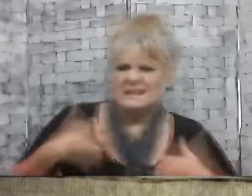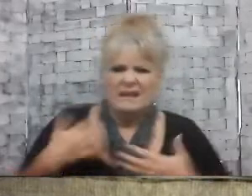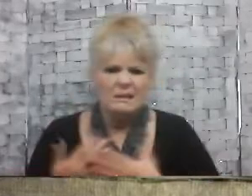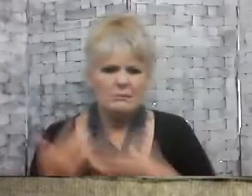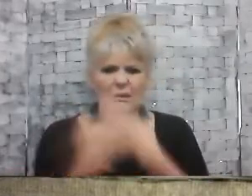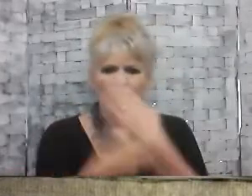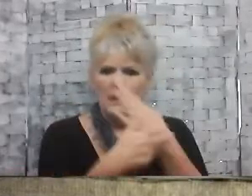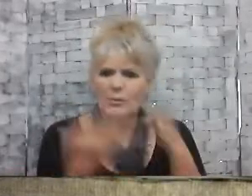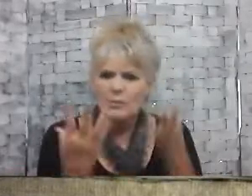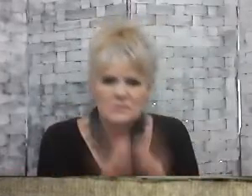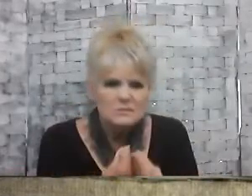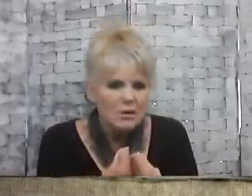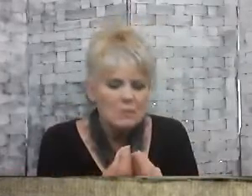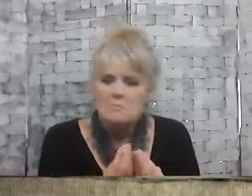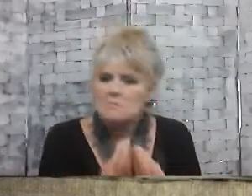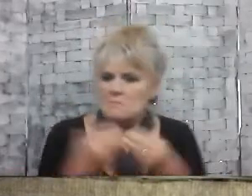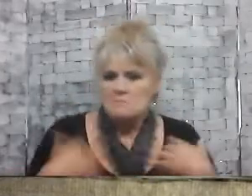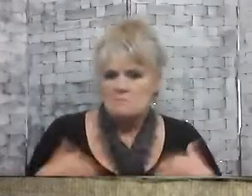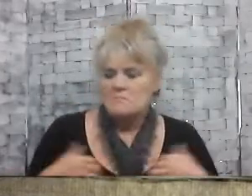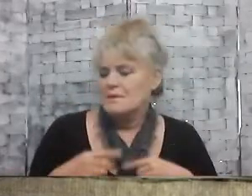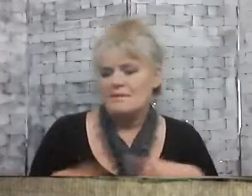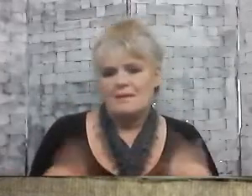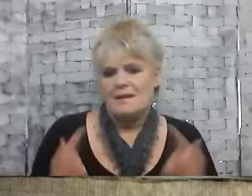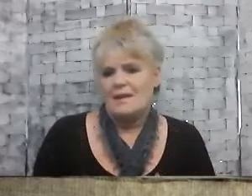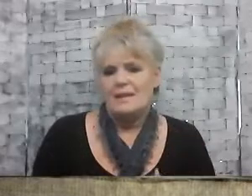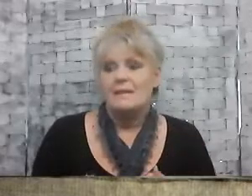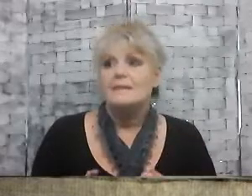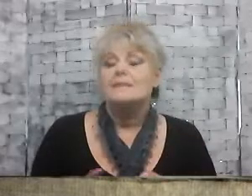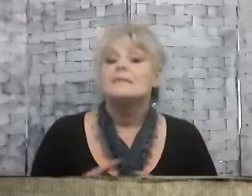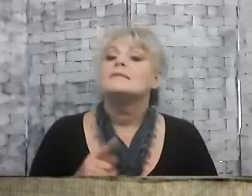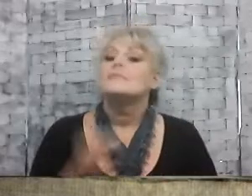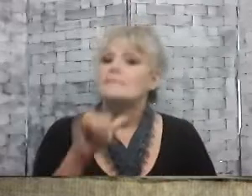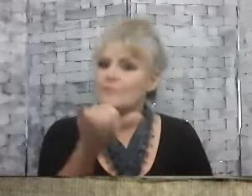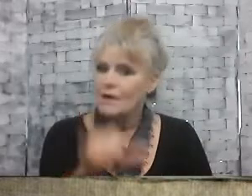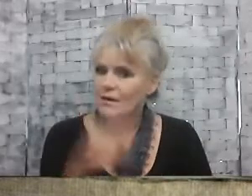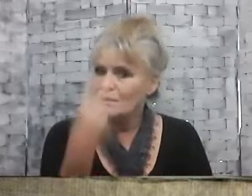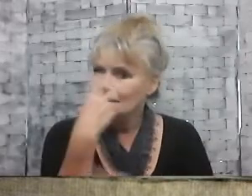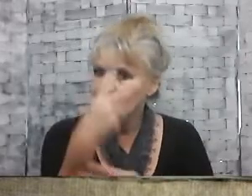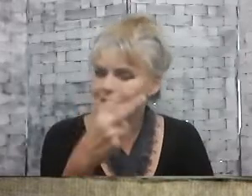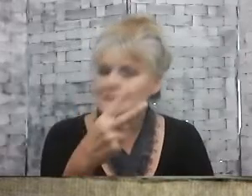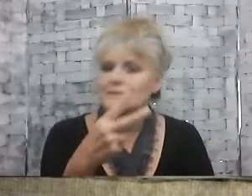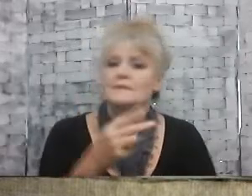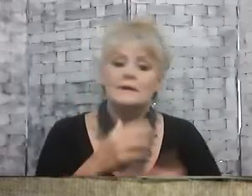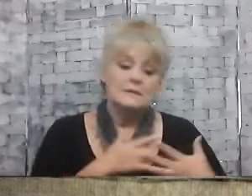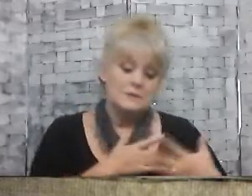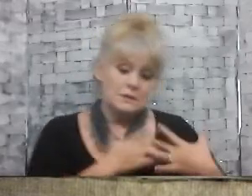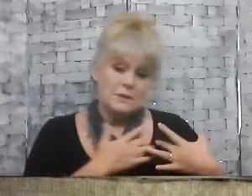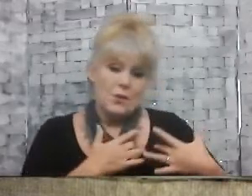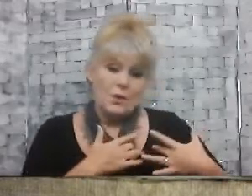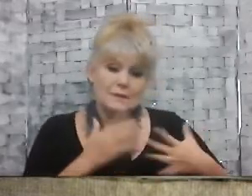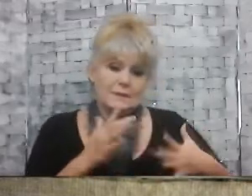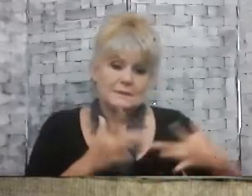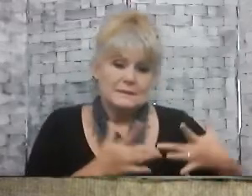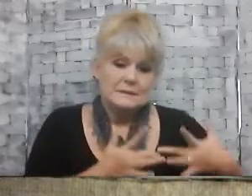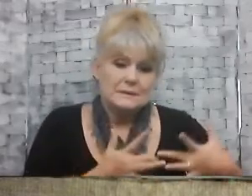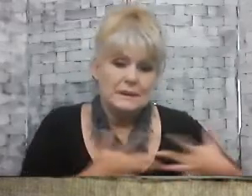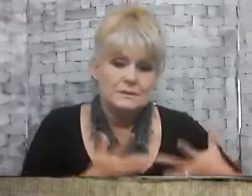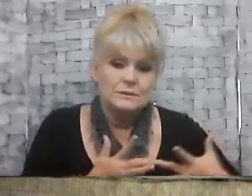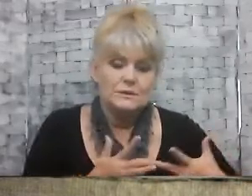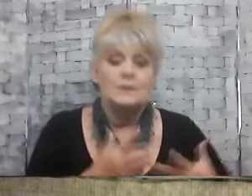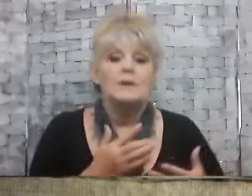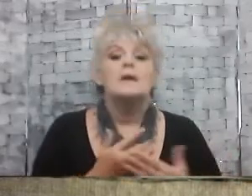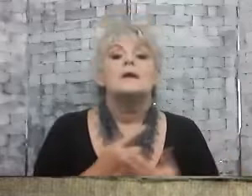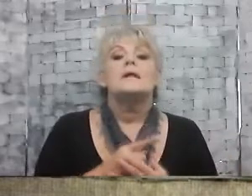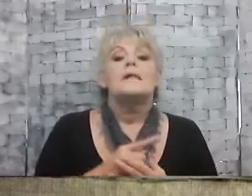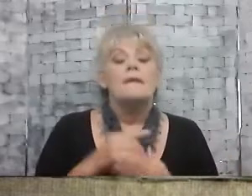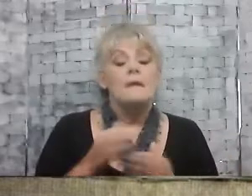niet samen nie, tot die story jou hart grijpt. En ik is zo blij. Jy het vandaag